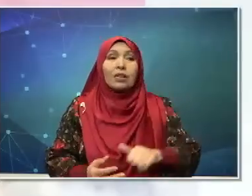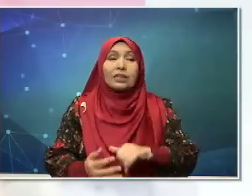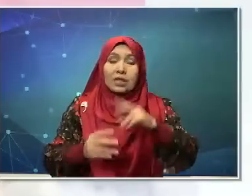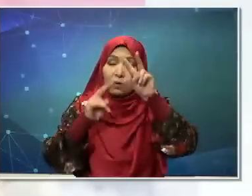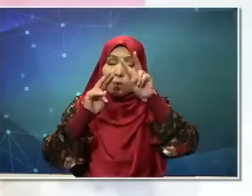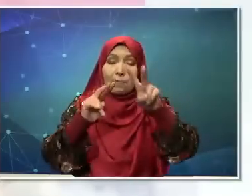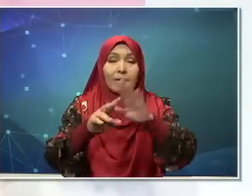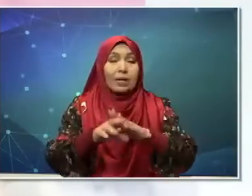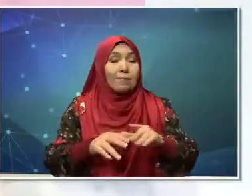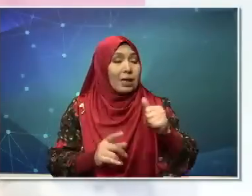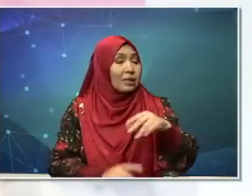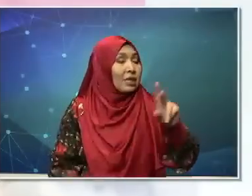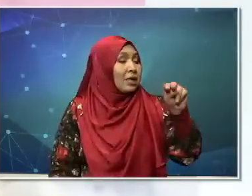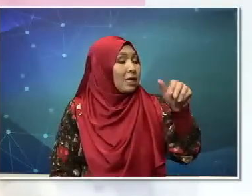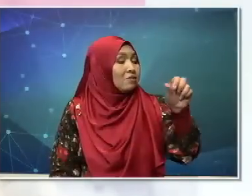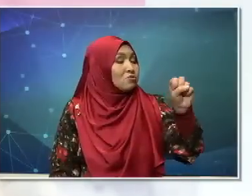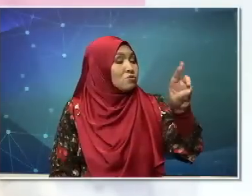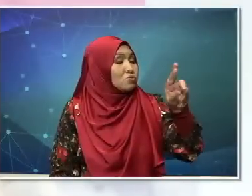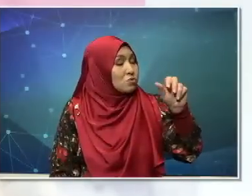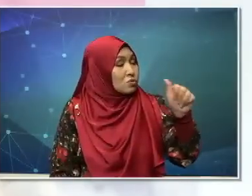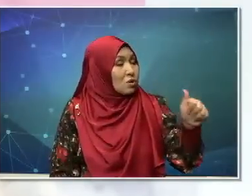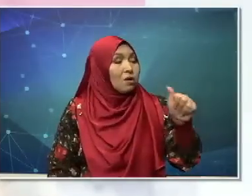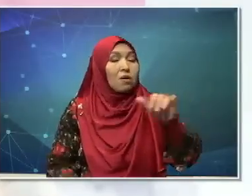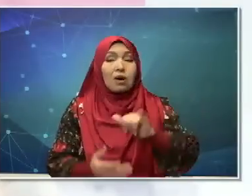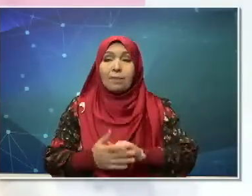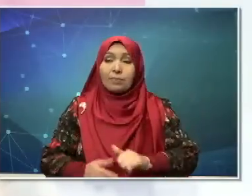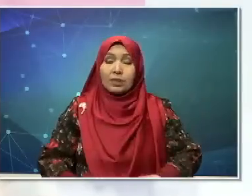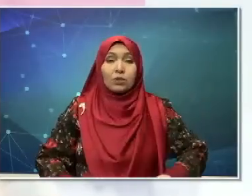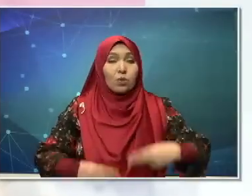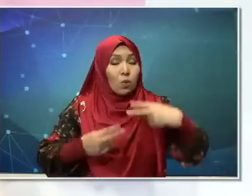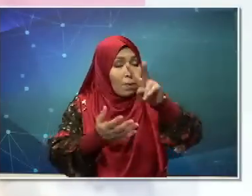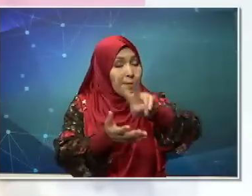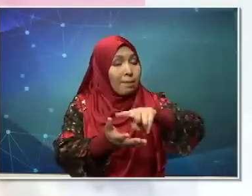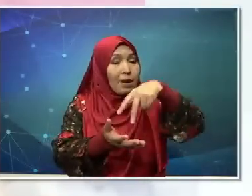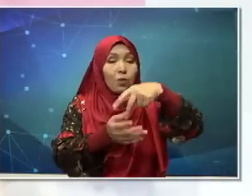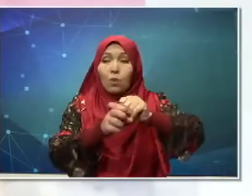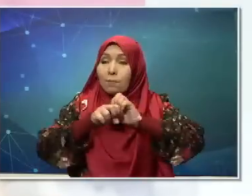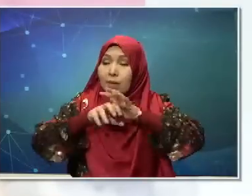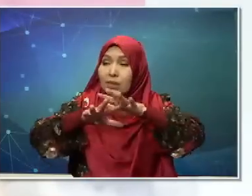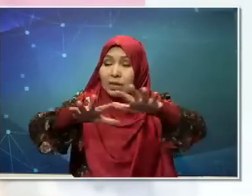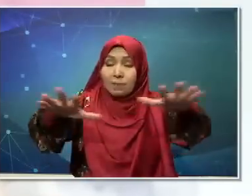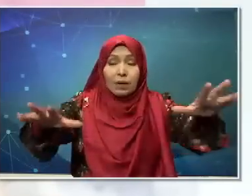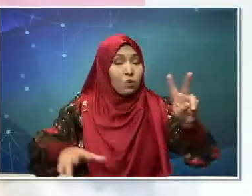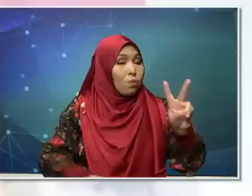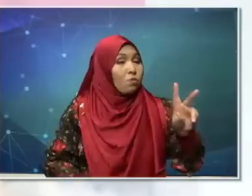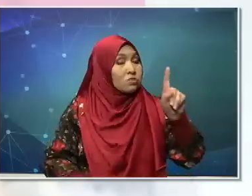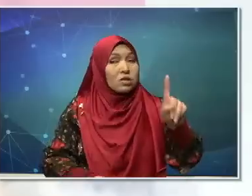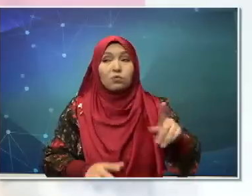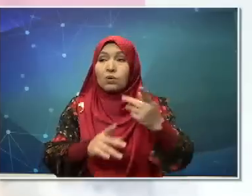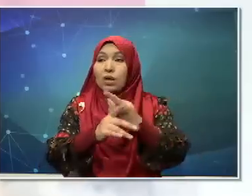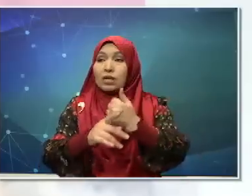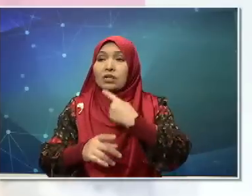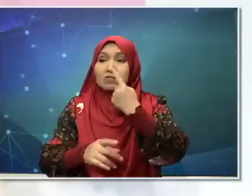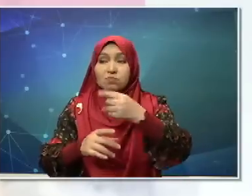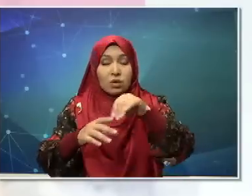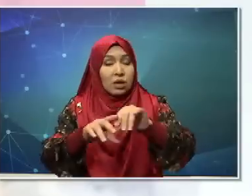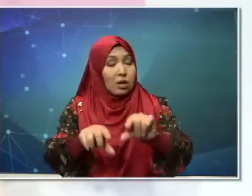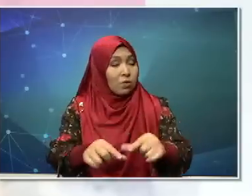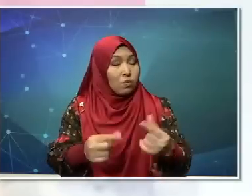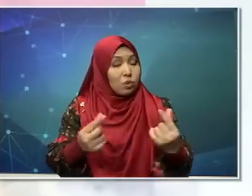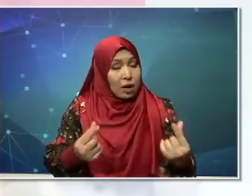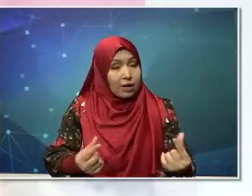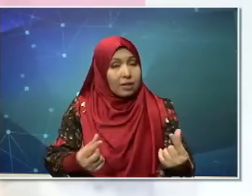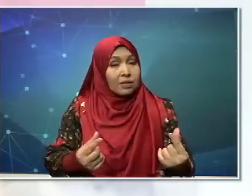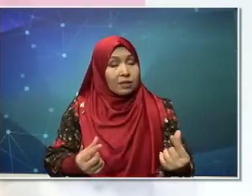yaitu buatan nasional yaitu hidup bangkit bertebaran Cukup Satu Kali disebut di dalam Alquran dan inilah yang dipegang